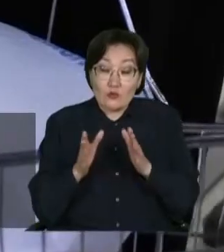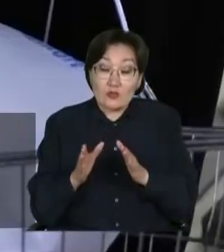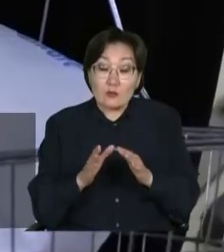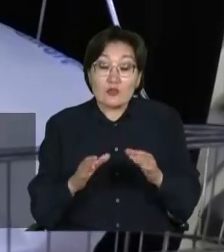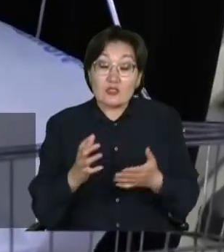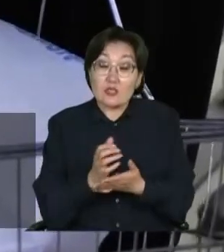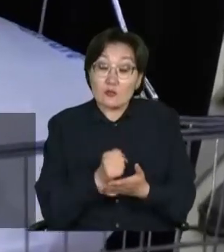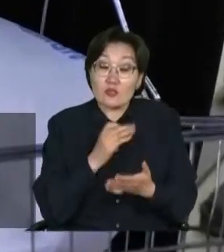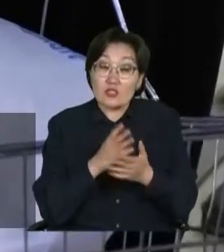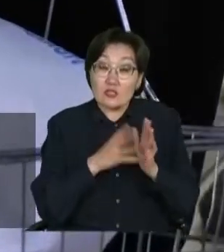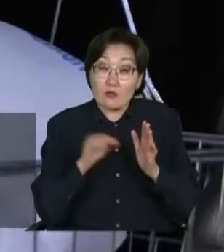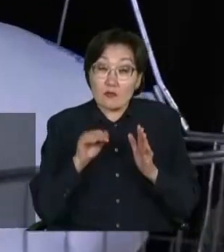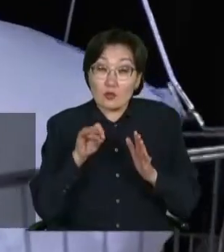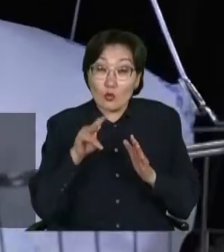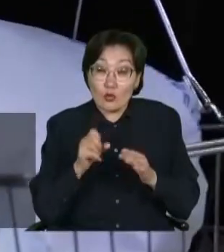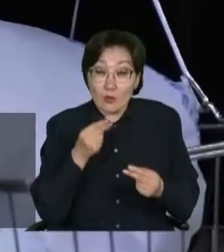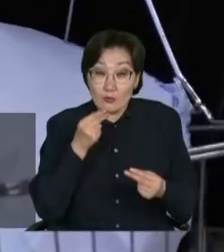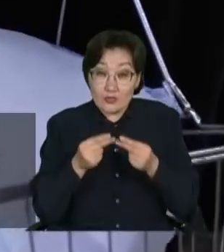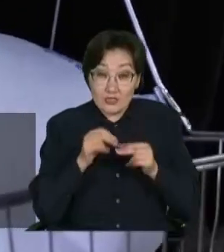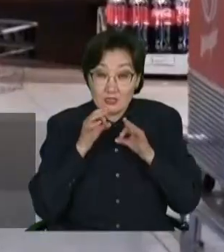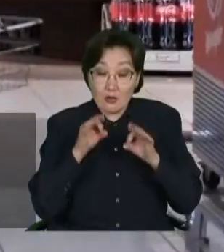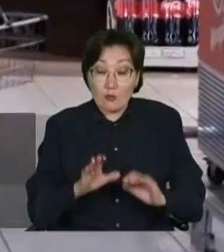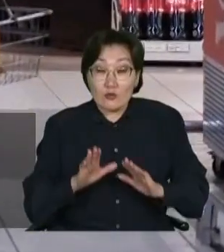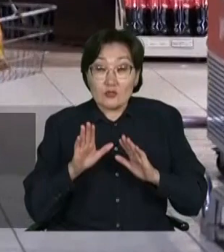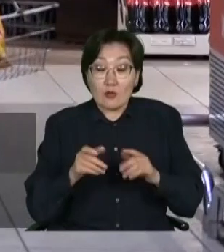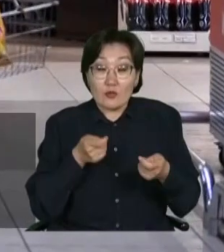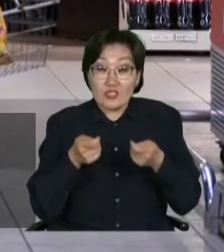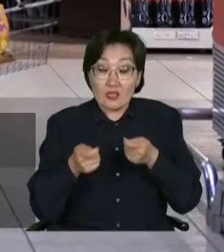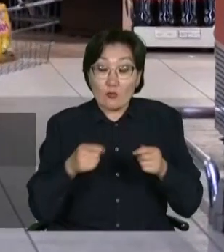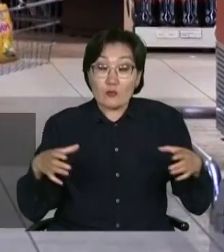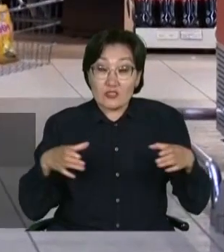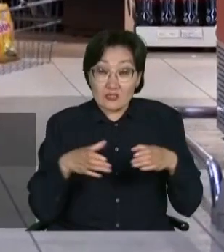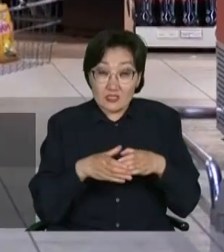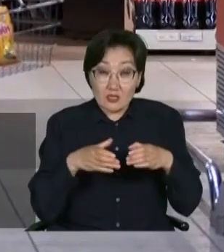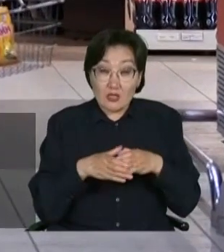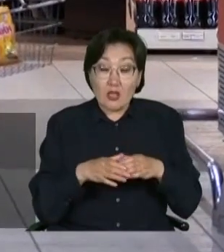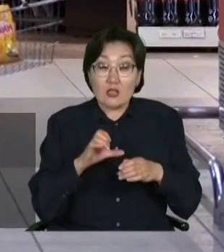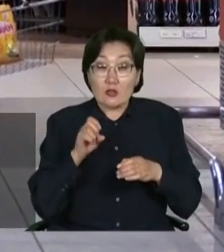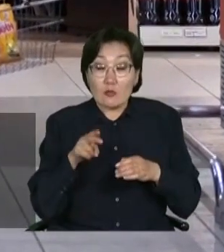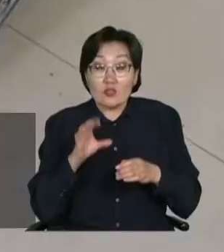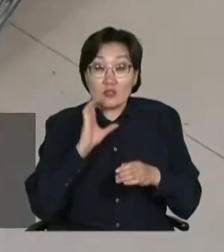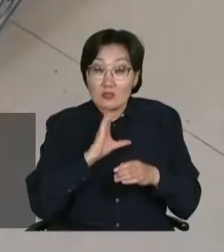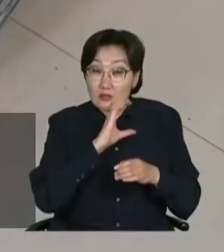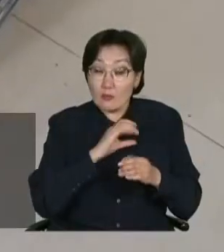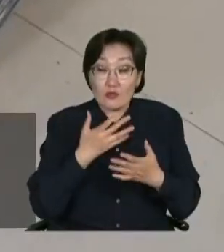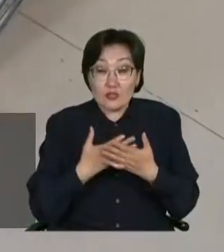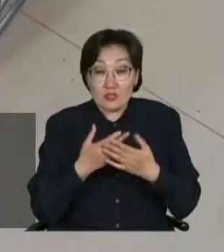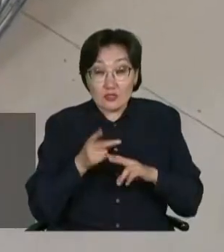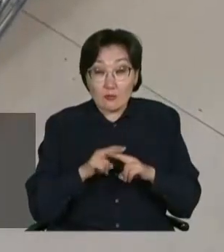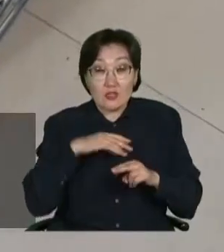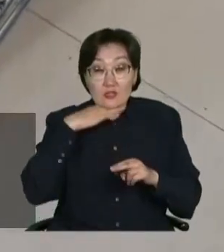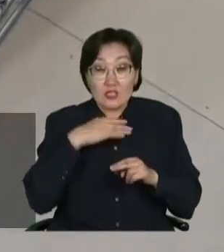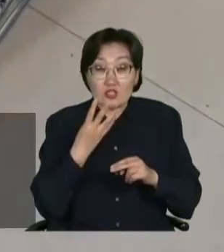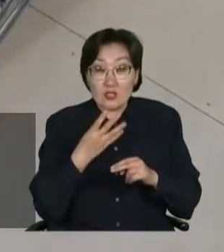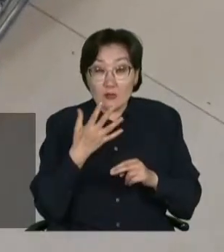фонде имеется 9 тысяч тонн продукции. По словам заместителя правления акционерного общества СПК «Солтүстік», ориентировочно этого хватит